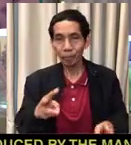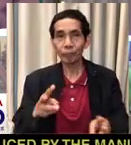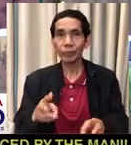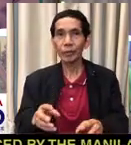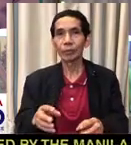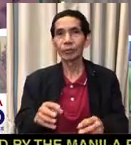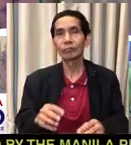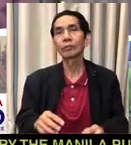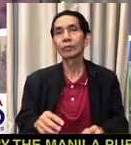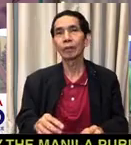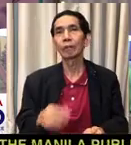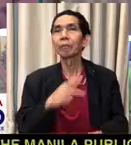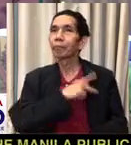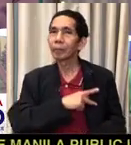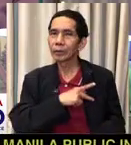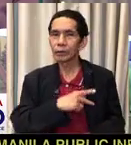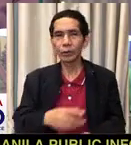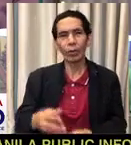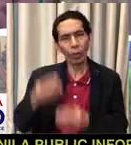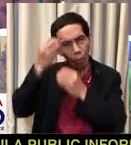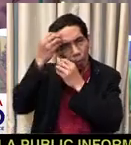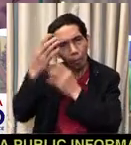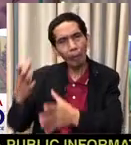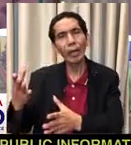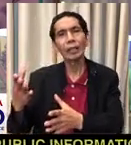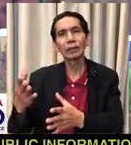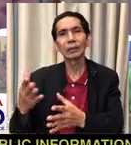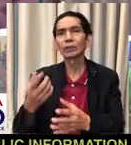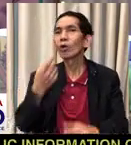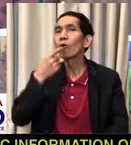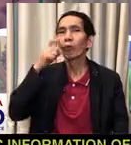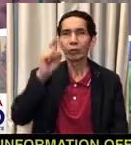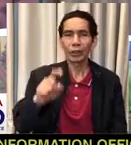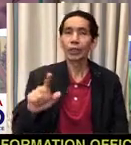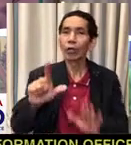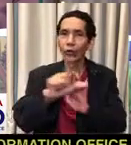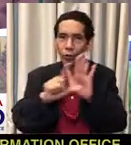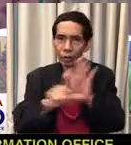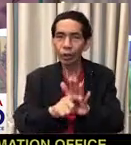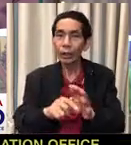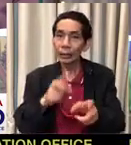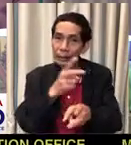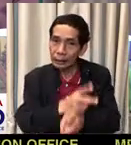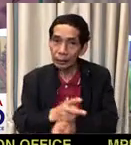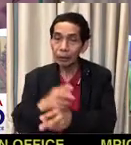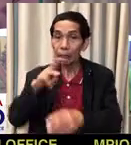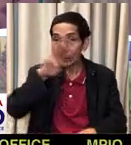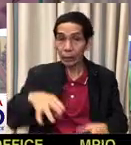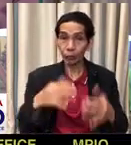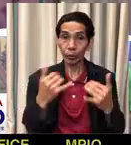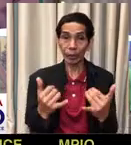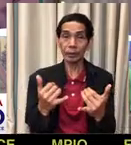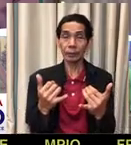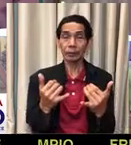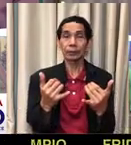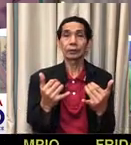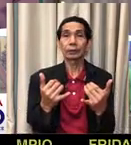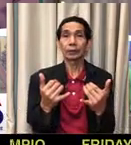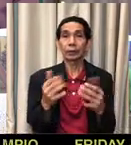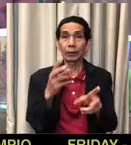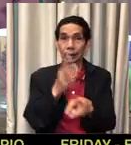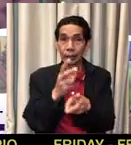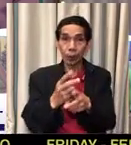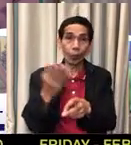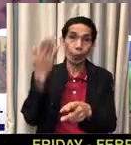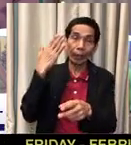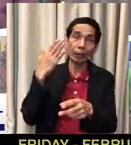basta po, pakiusap. Sunod na lang po tayo sa alituntunin. Oh. Mag-ingat po kayo sa Maynila ngayon. Noong